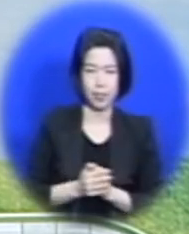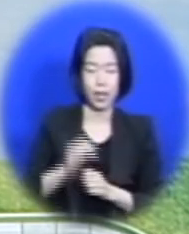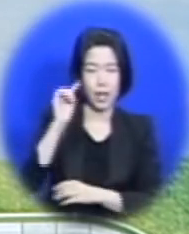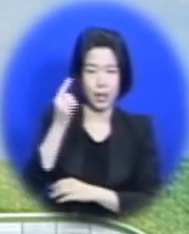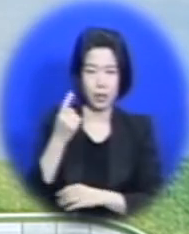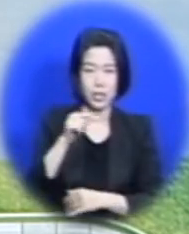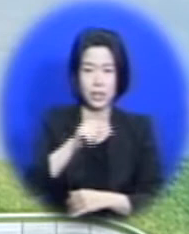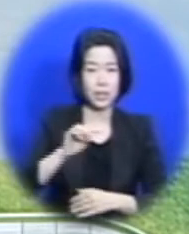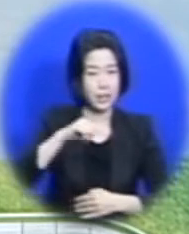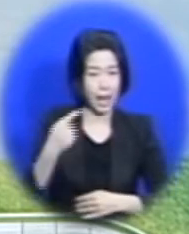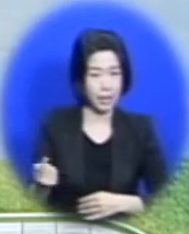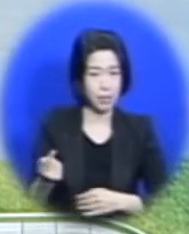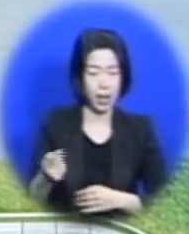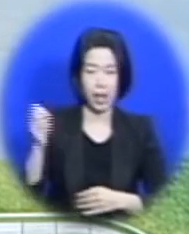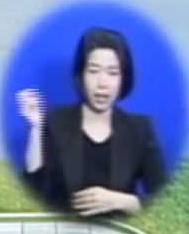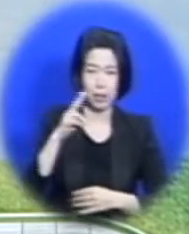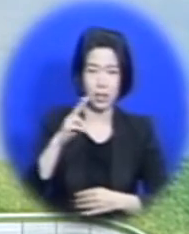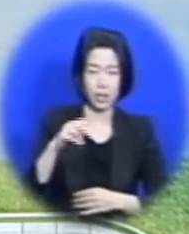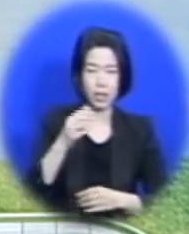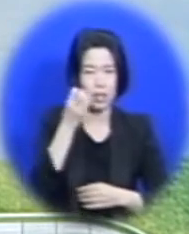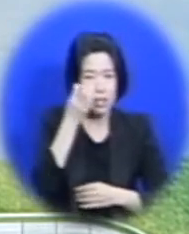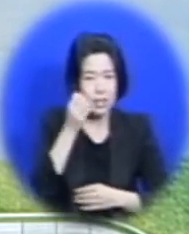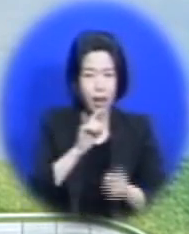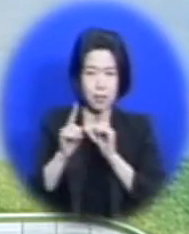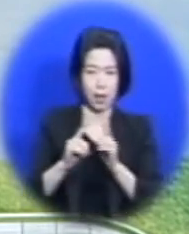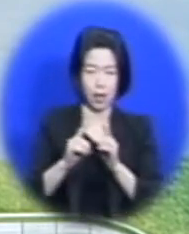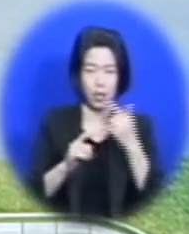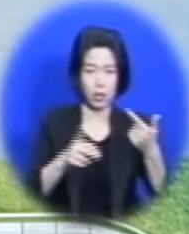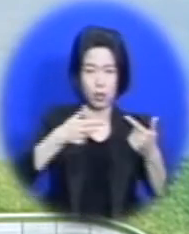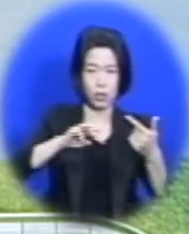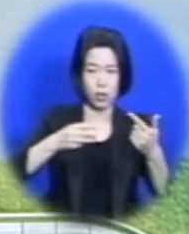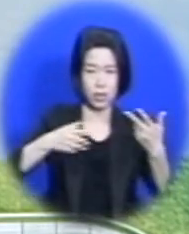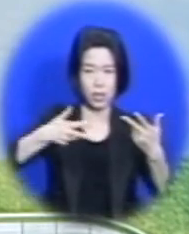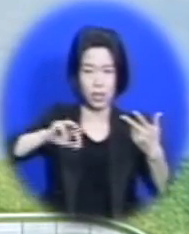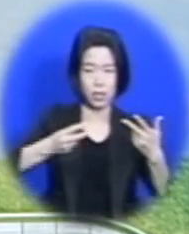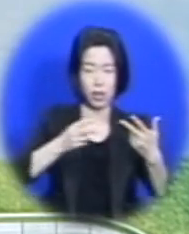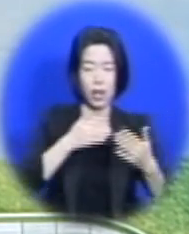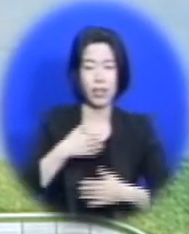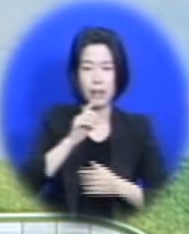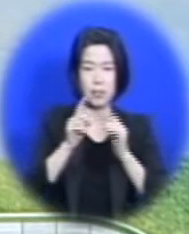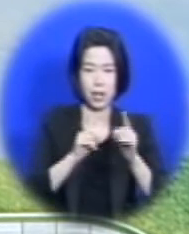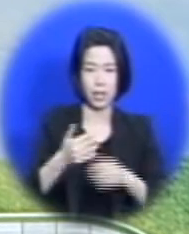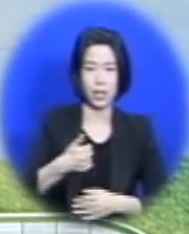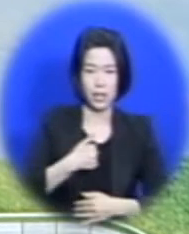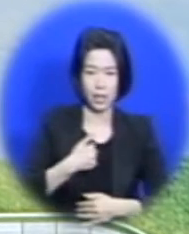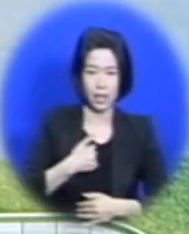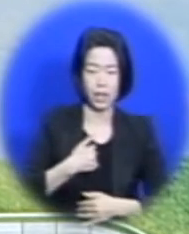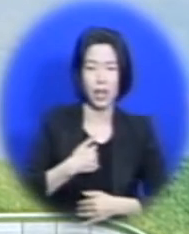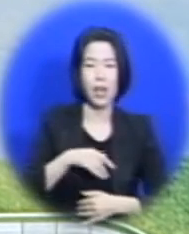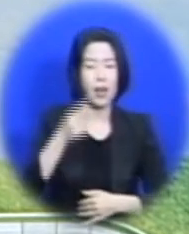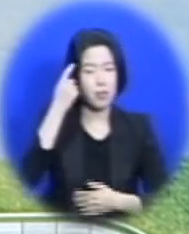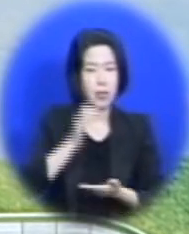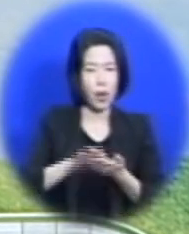다윗이 그 다음에 갑자기 이상한 이야기를 합니다. 6절, 7절에 보면 나는 말하기를 나에게 비둘기처럼